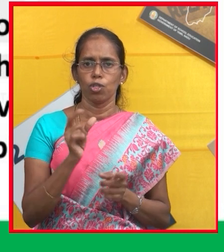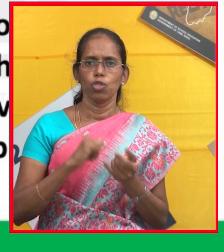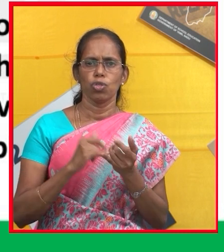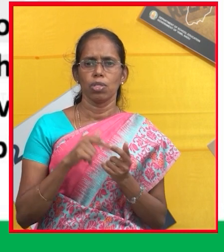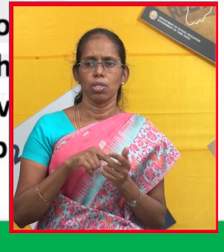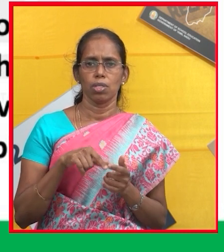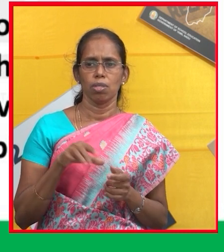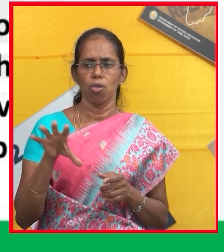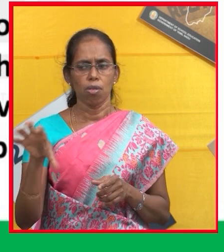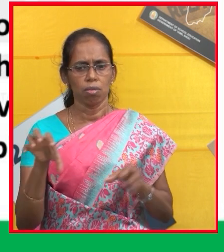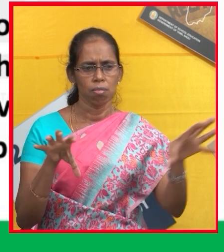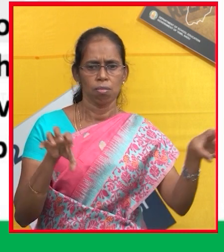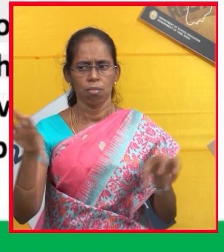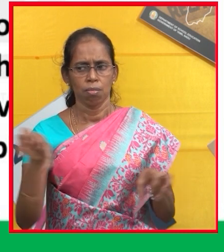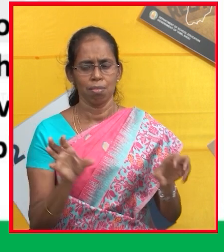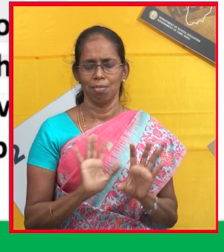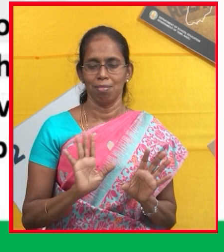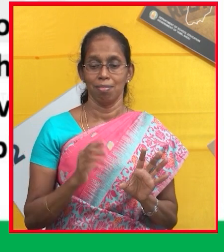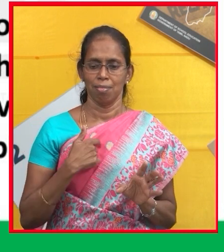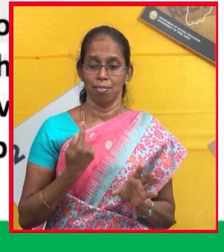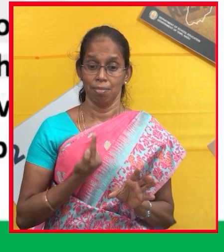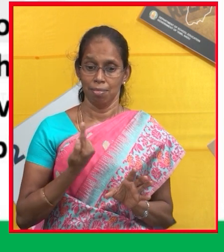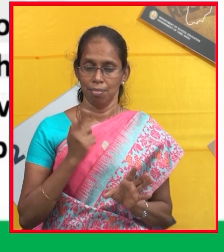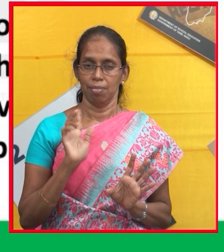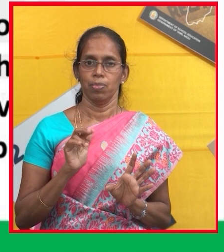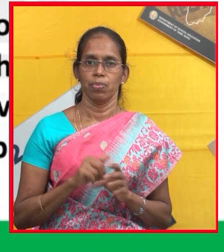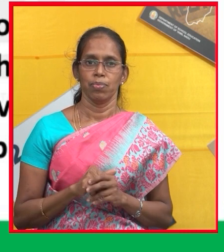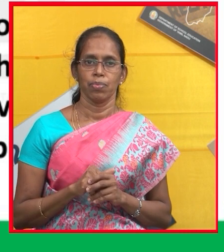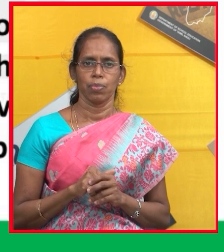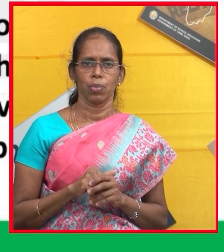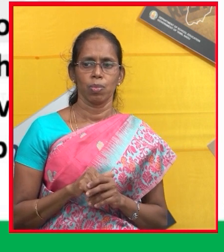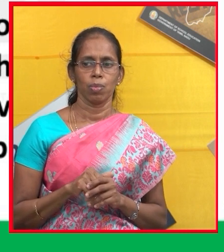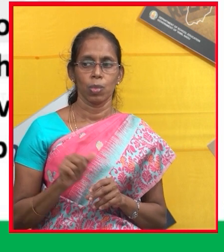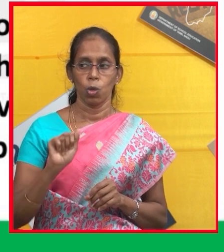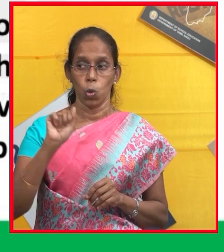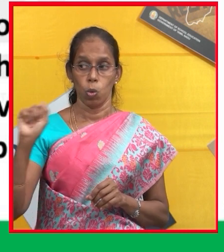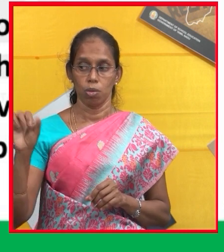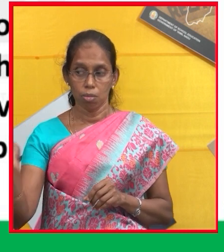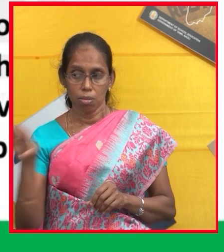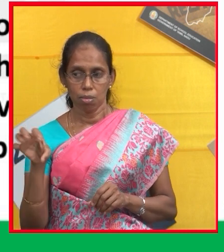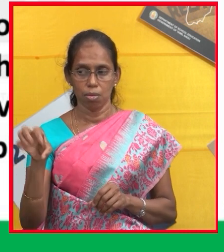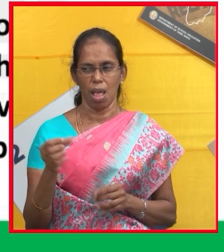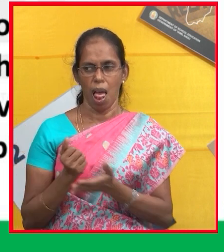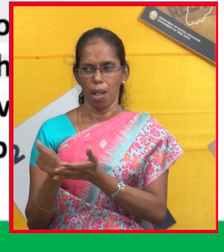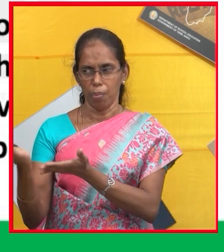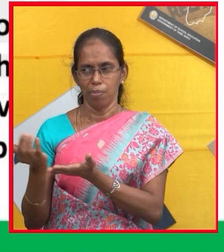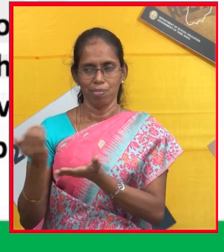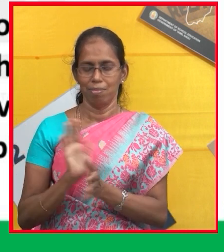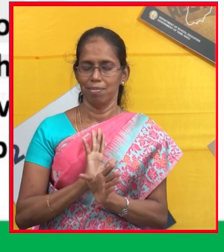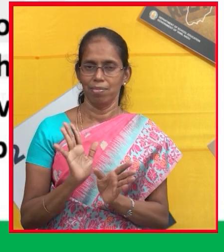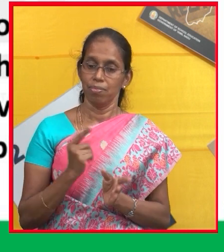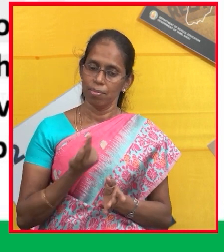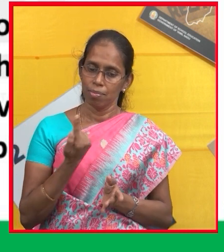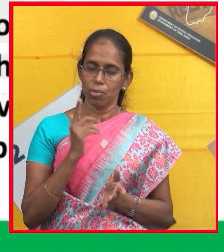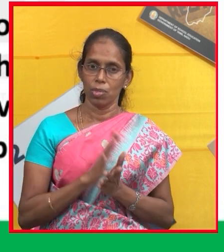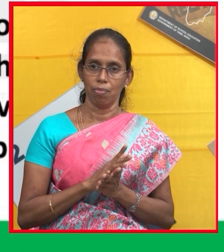any auxiliary means of repulsion and you don't have to take anybody else's assistance. I grasped